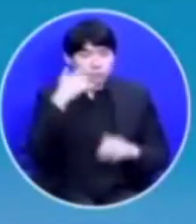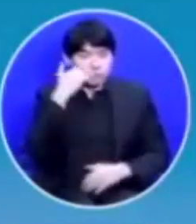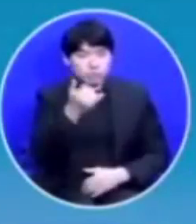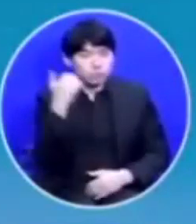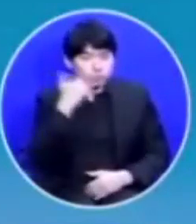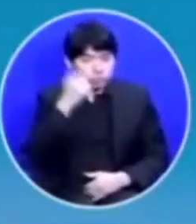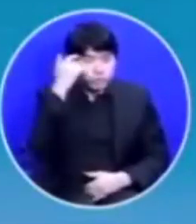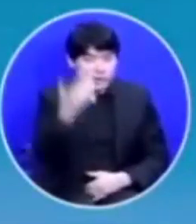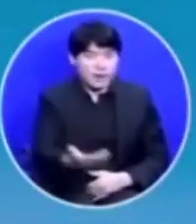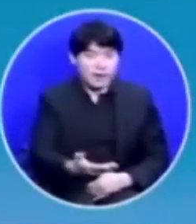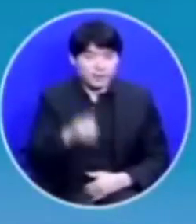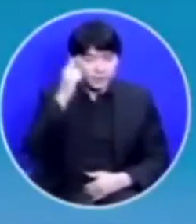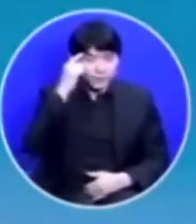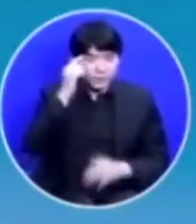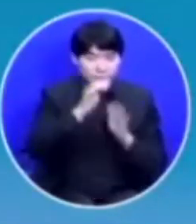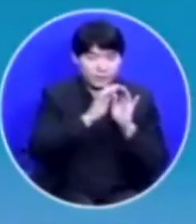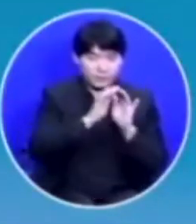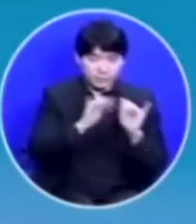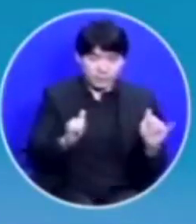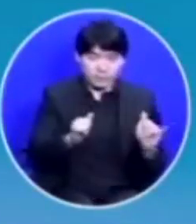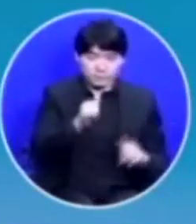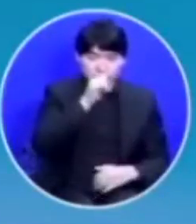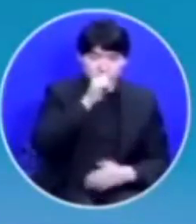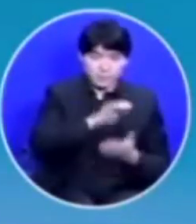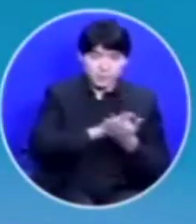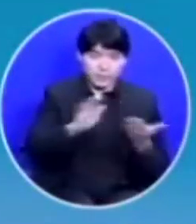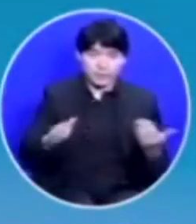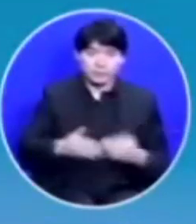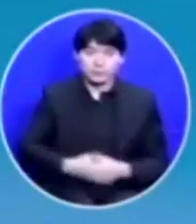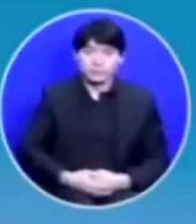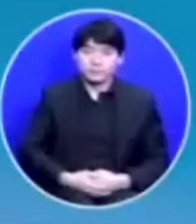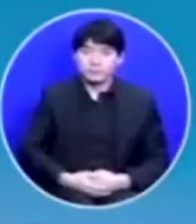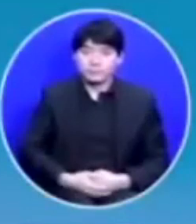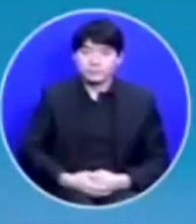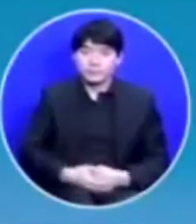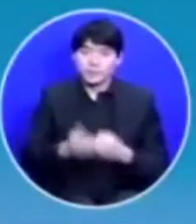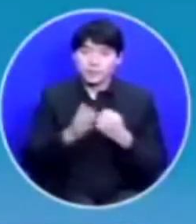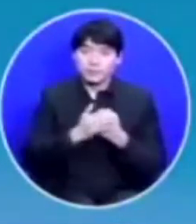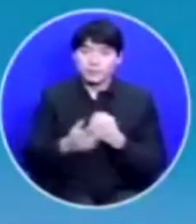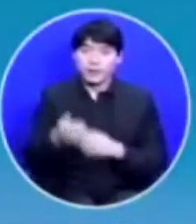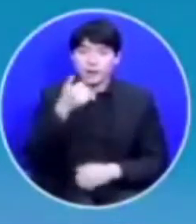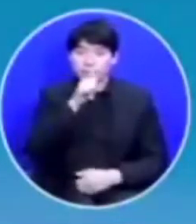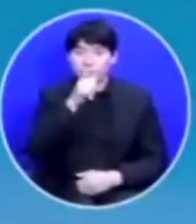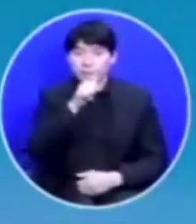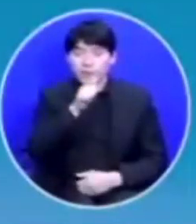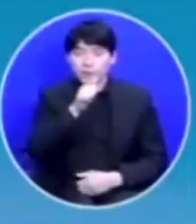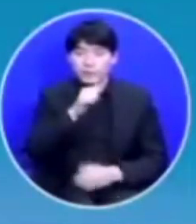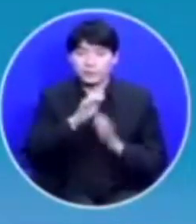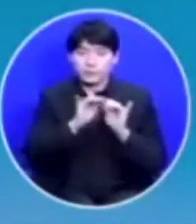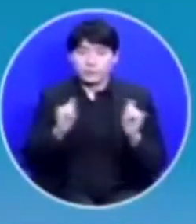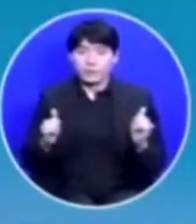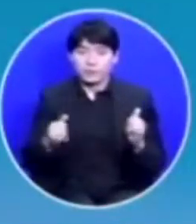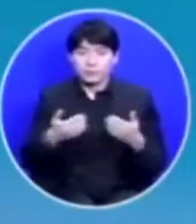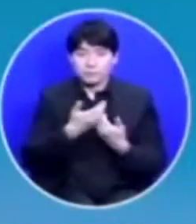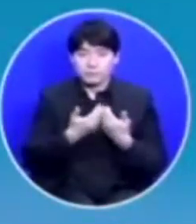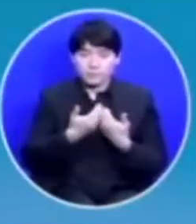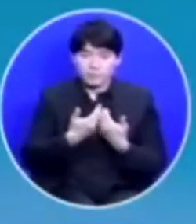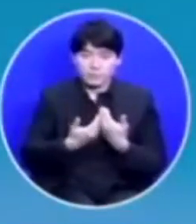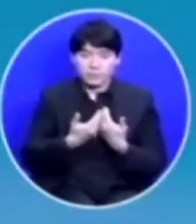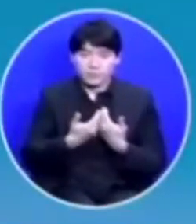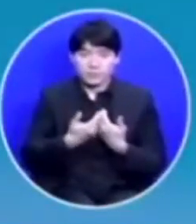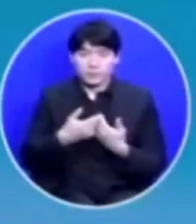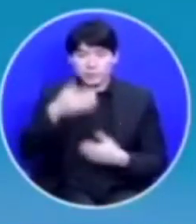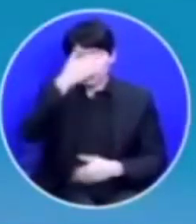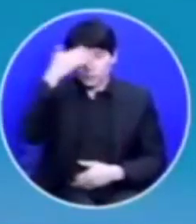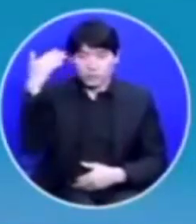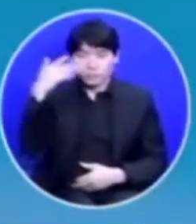이렇게 생각하는 분들이 있죠 4 그래서 아 안내 위원들과 좀 갈등을 빚는 젊은